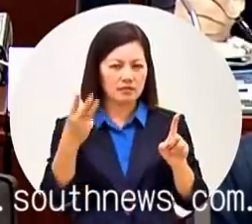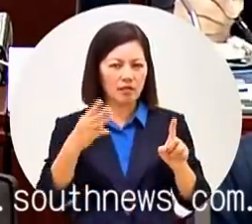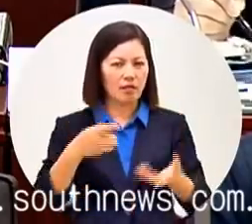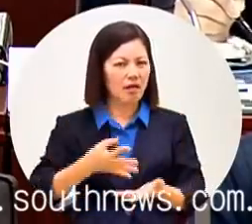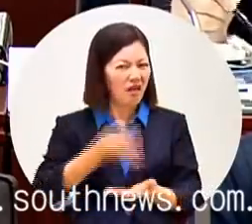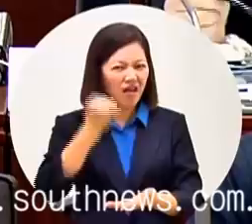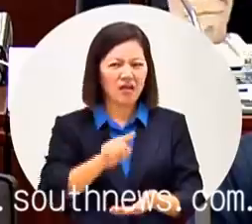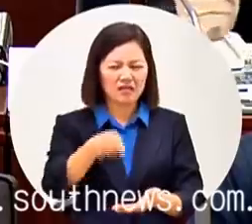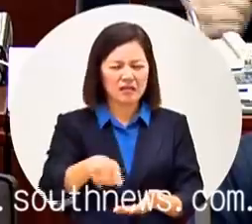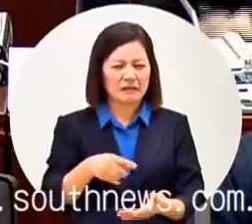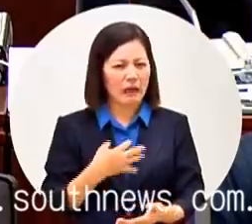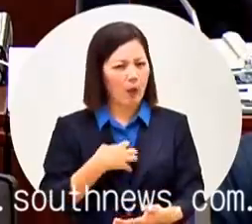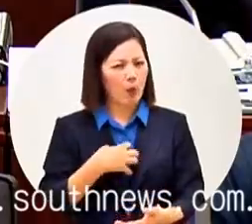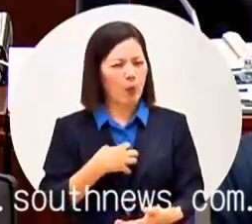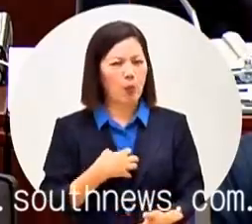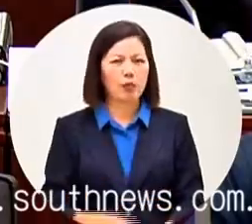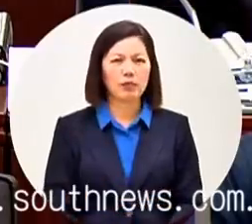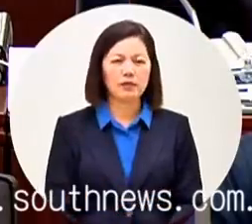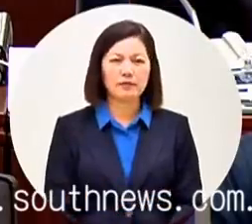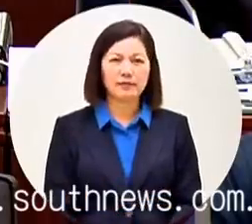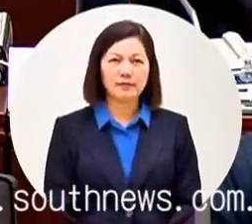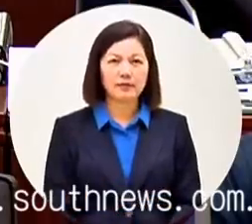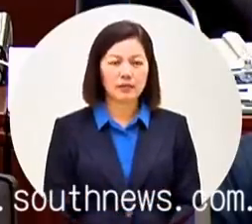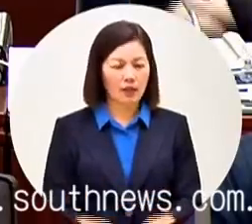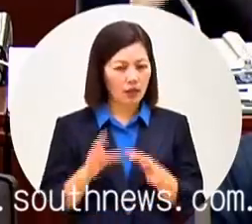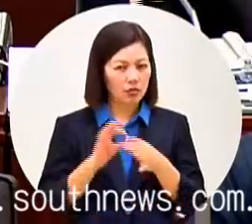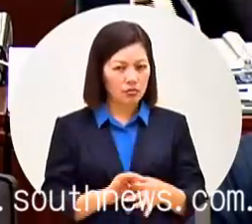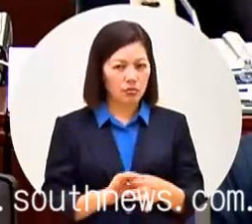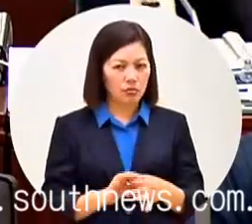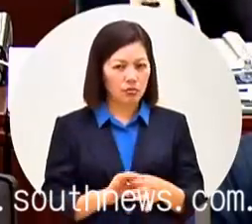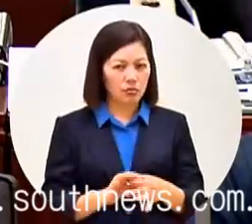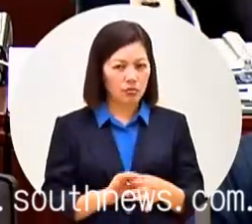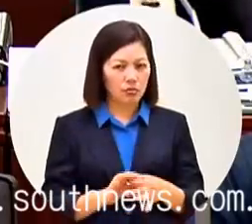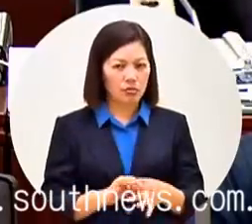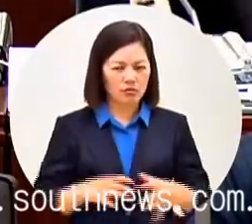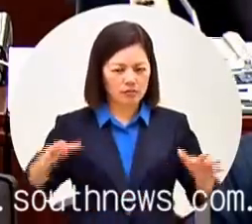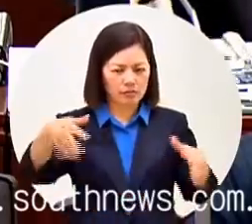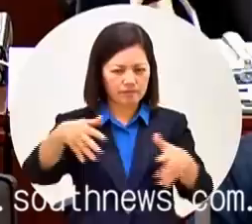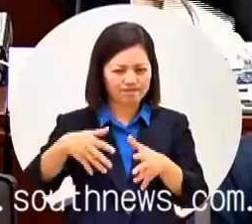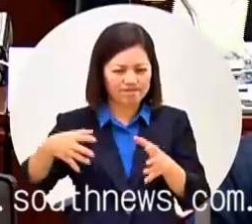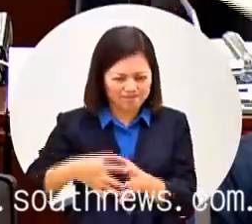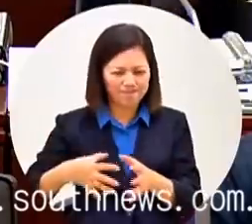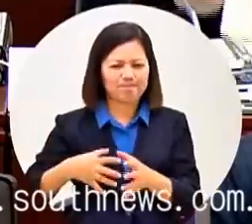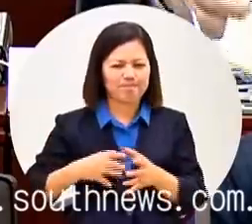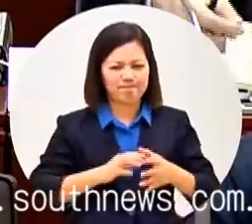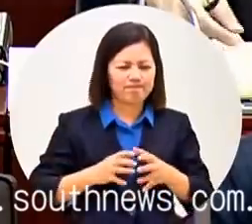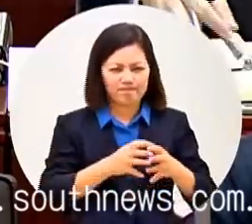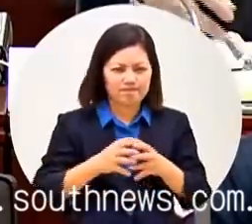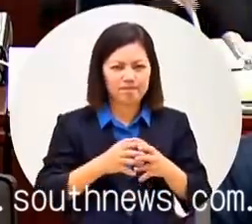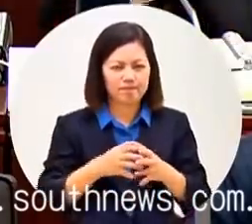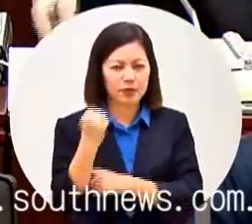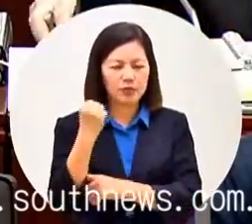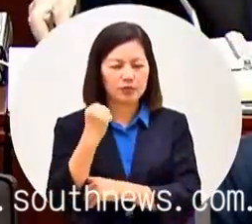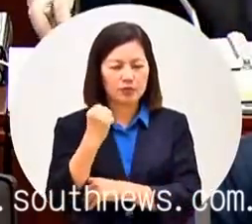怕的事情。所以我们必须一起来团结努力，为台